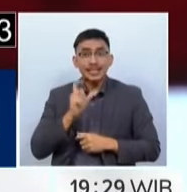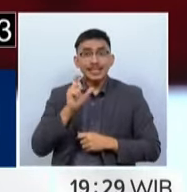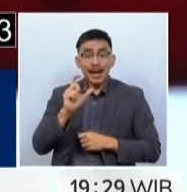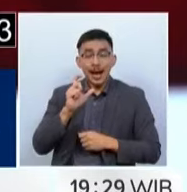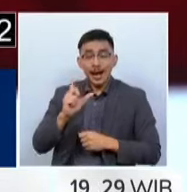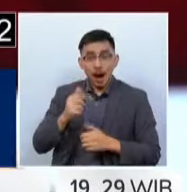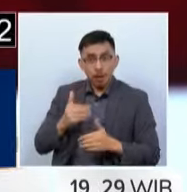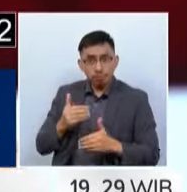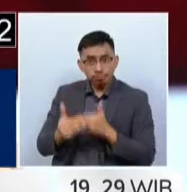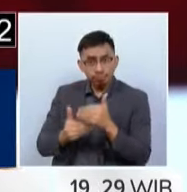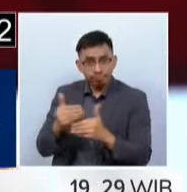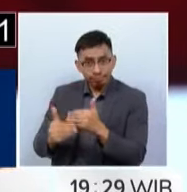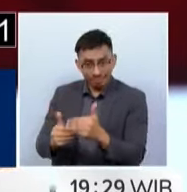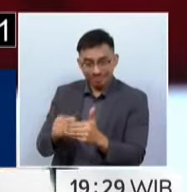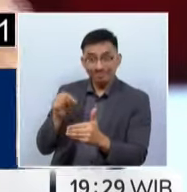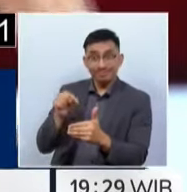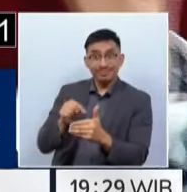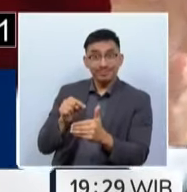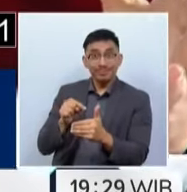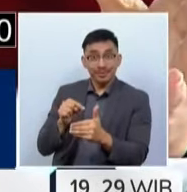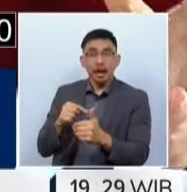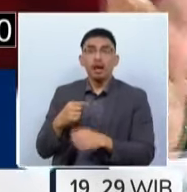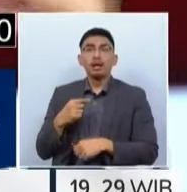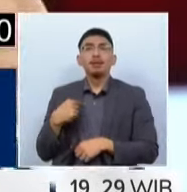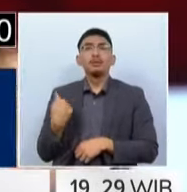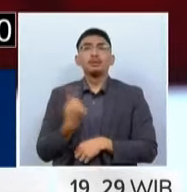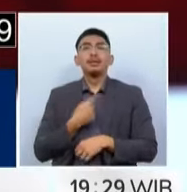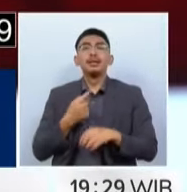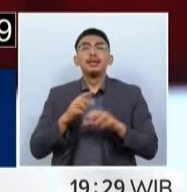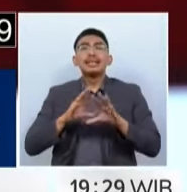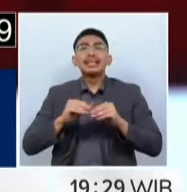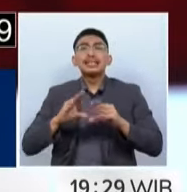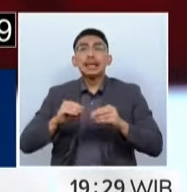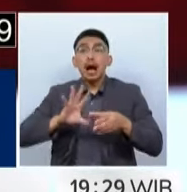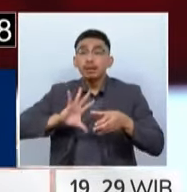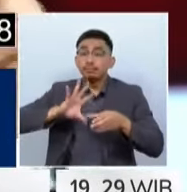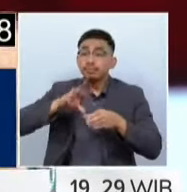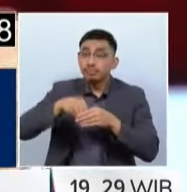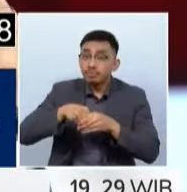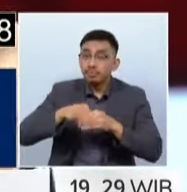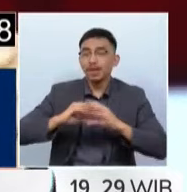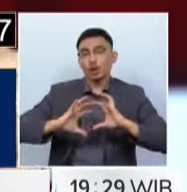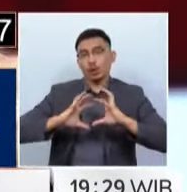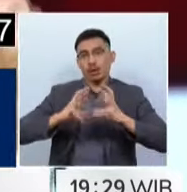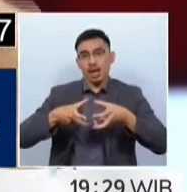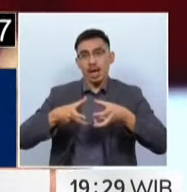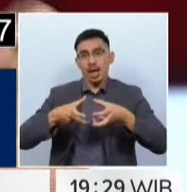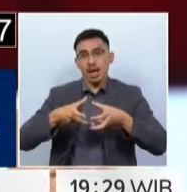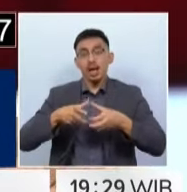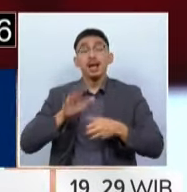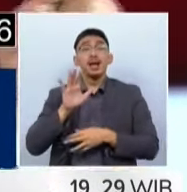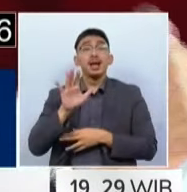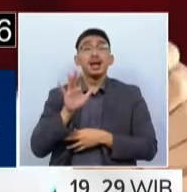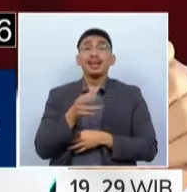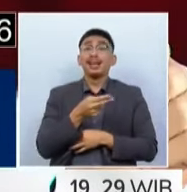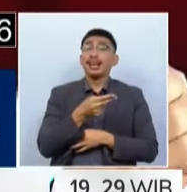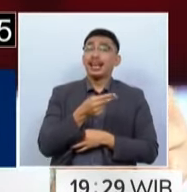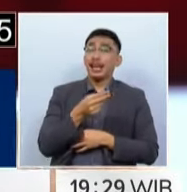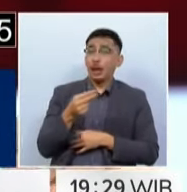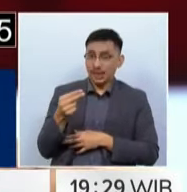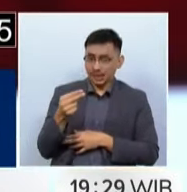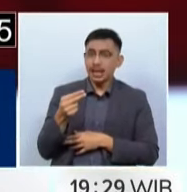maka apa yang kita kerjakan di level dunia membuat Indonesia bisa menjadi tuan rumah di negeri